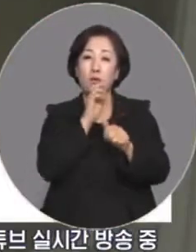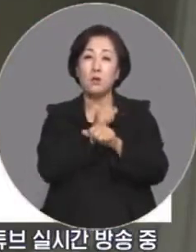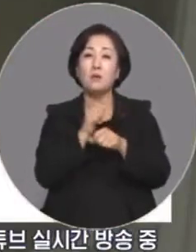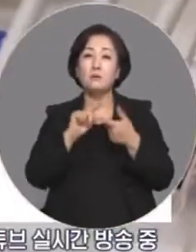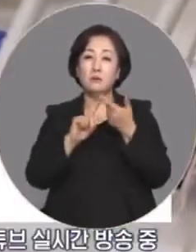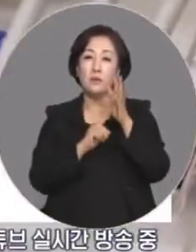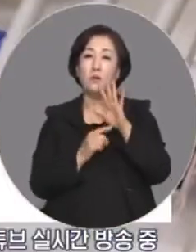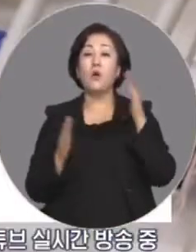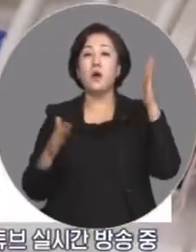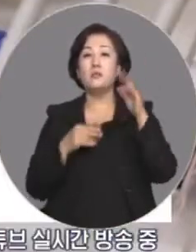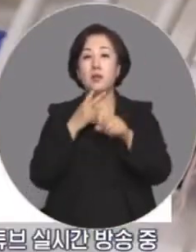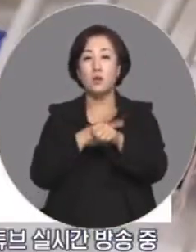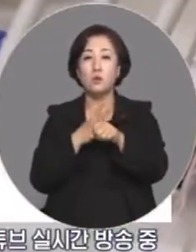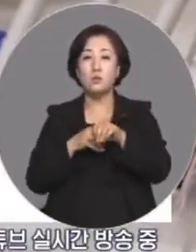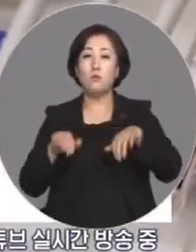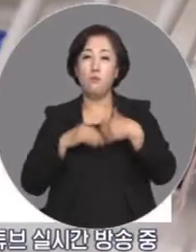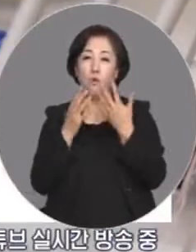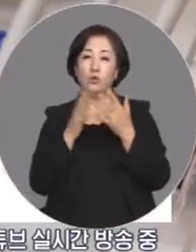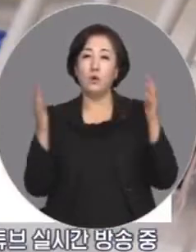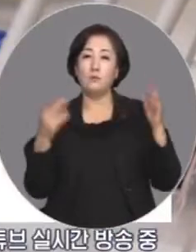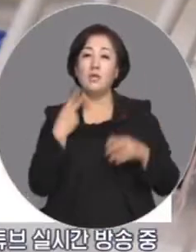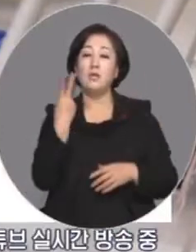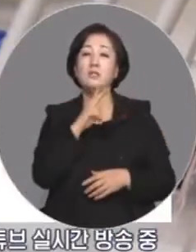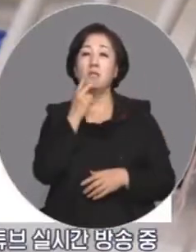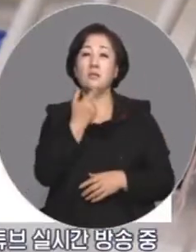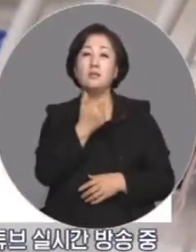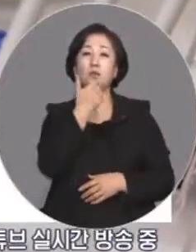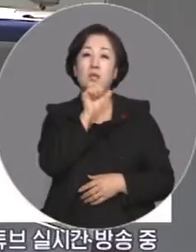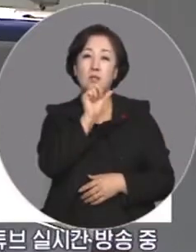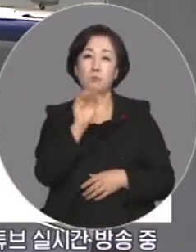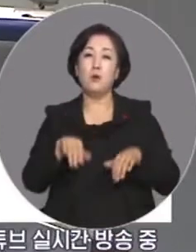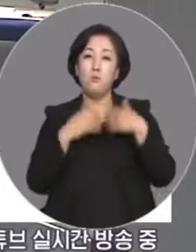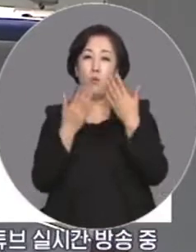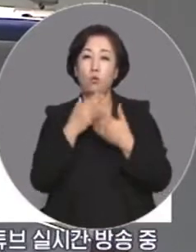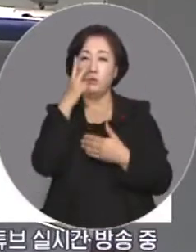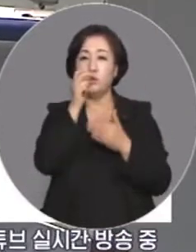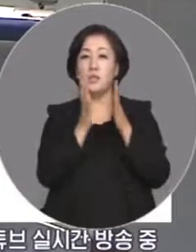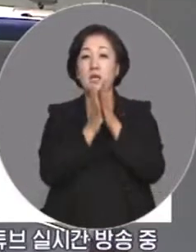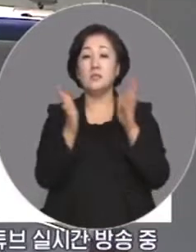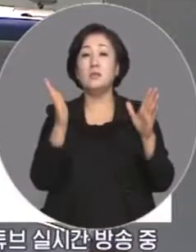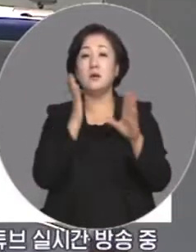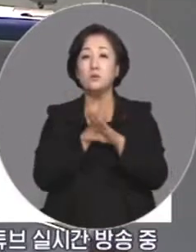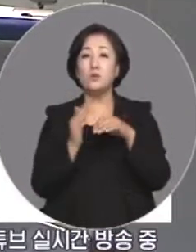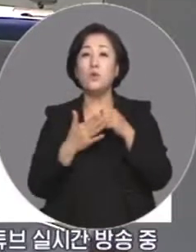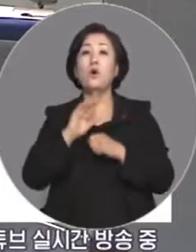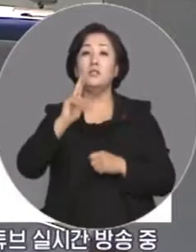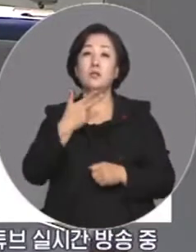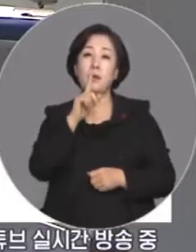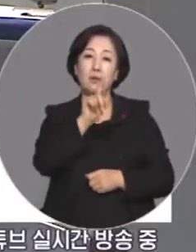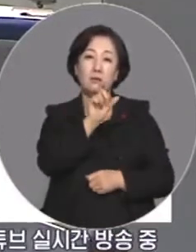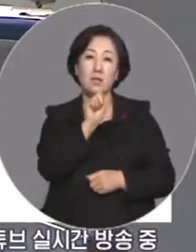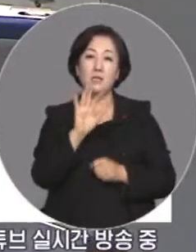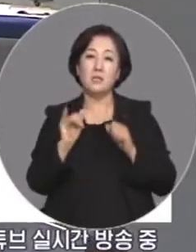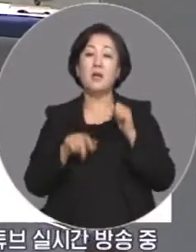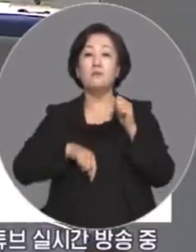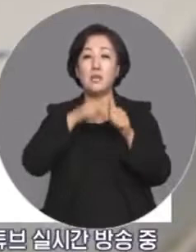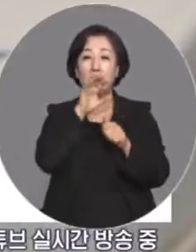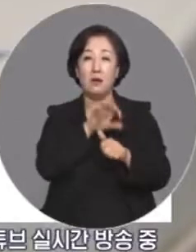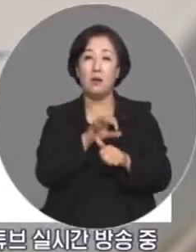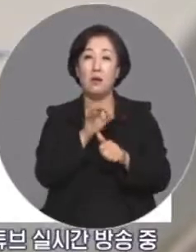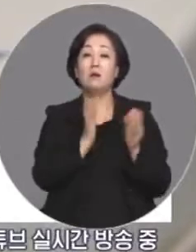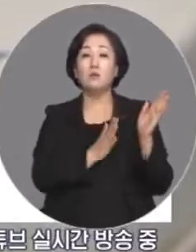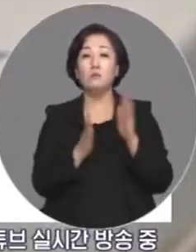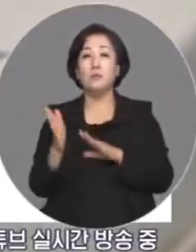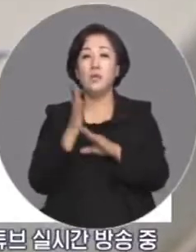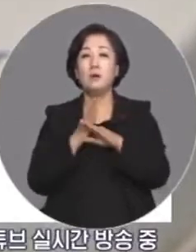확진됐고, 학생과 교직원 2,665명이 전수조사를 받았으며, 715명이 자가격리에